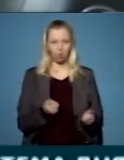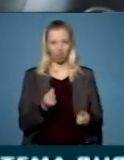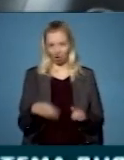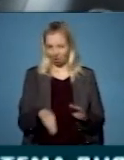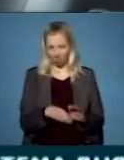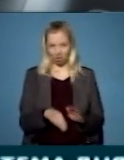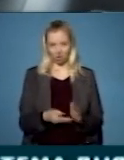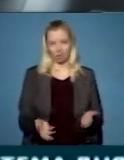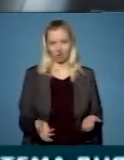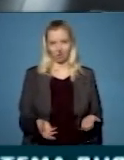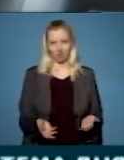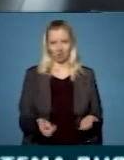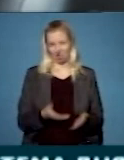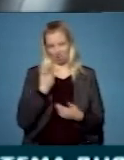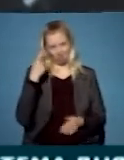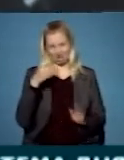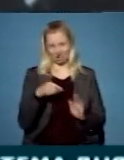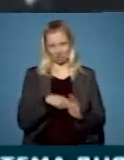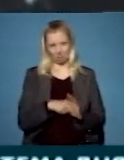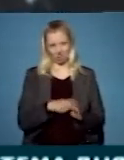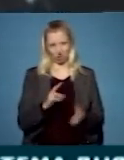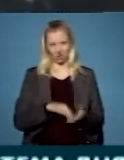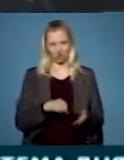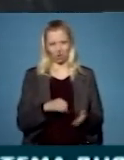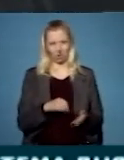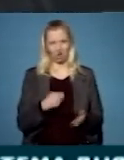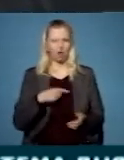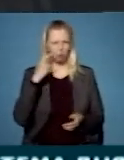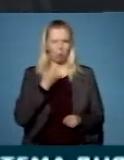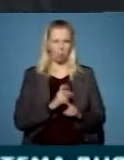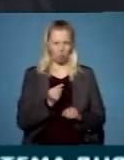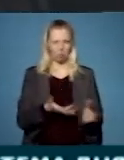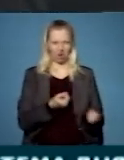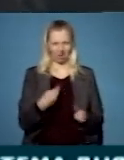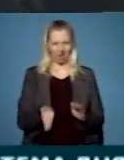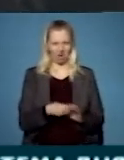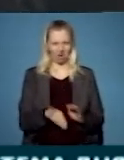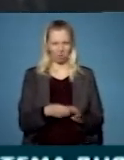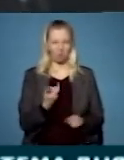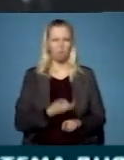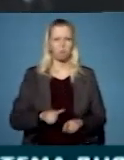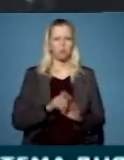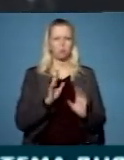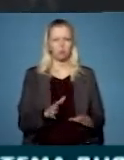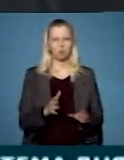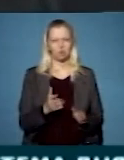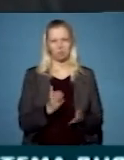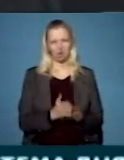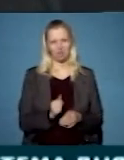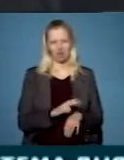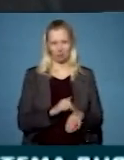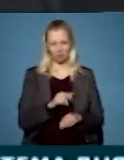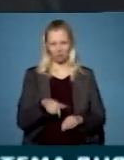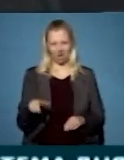хабарі, то нема смисла цих штрафів. Поміняє, що більше будуть хабарів брати. Більше будуть мати